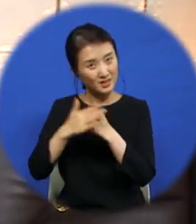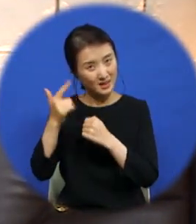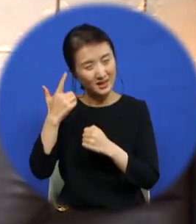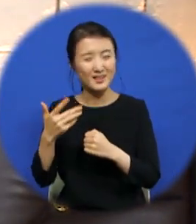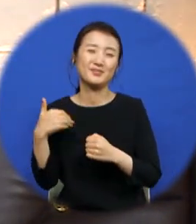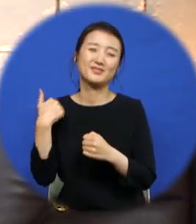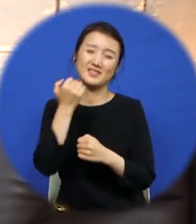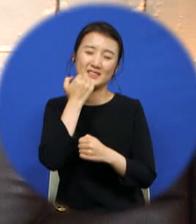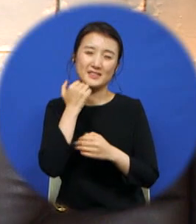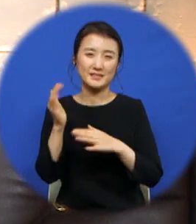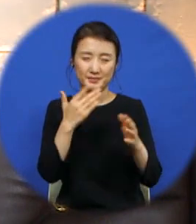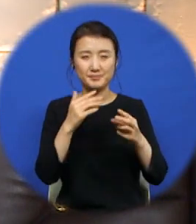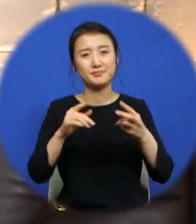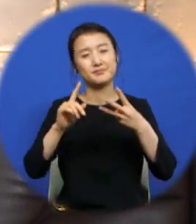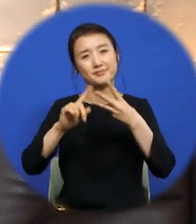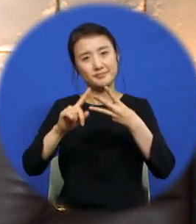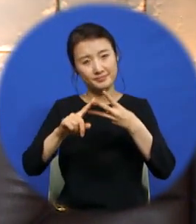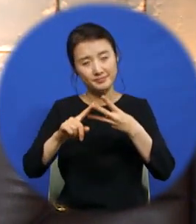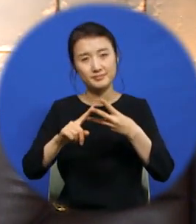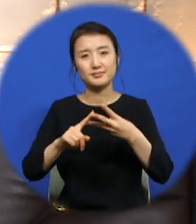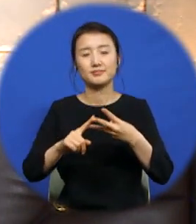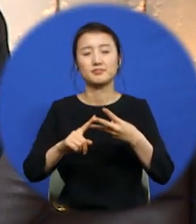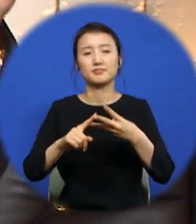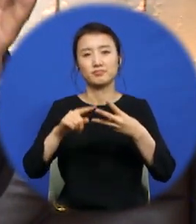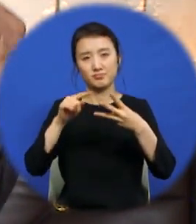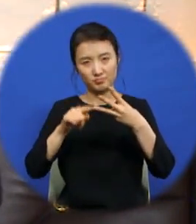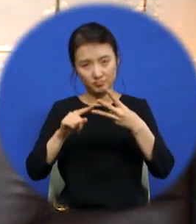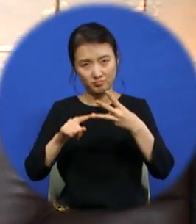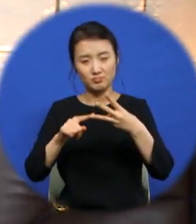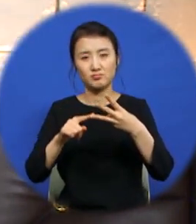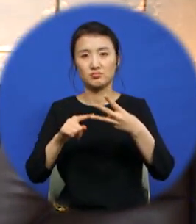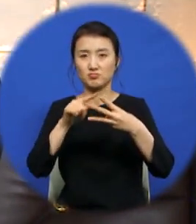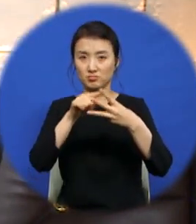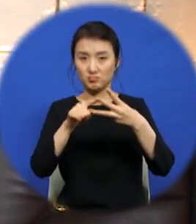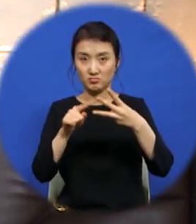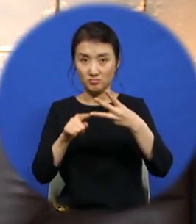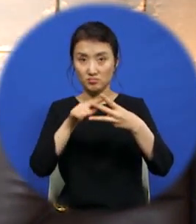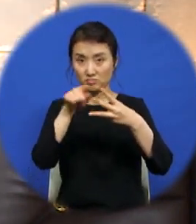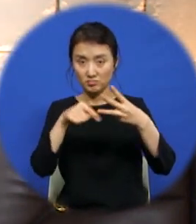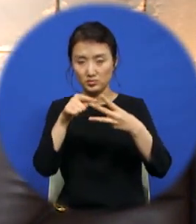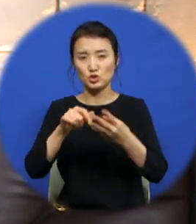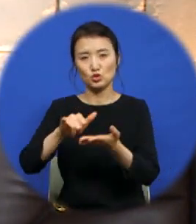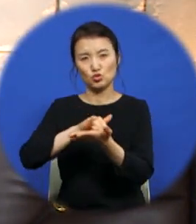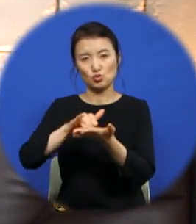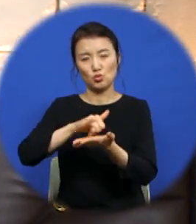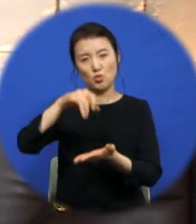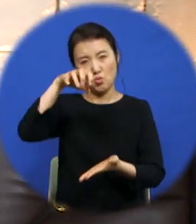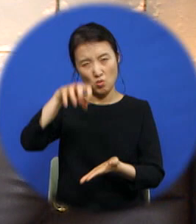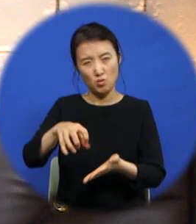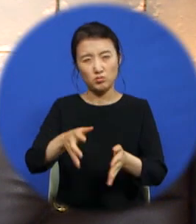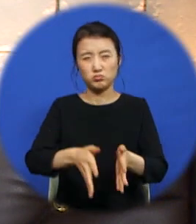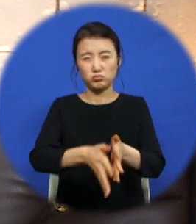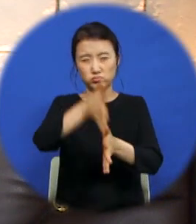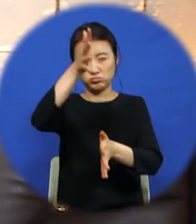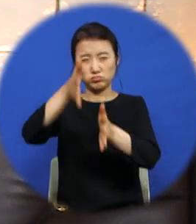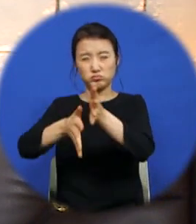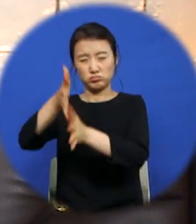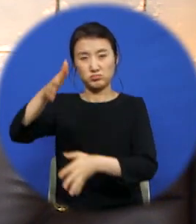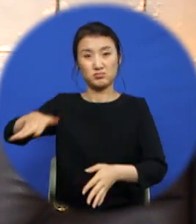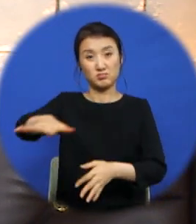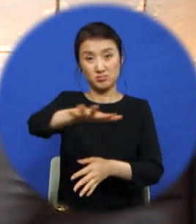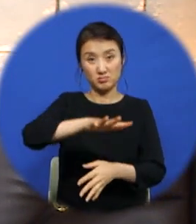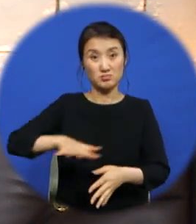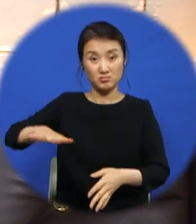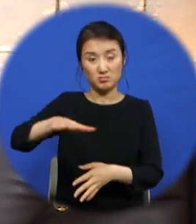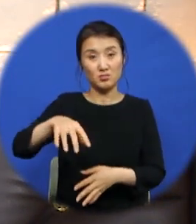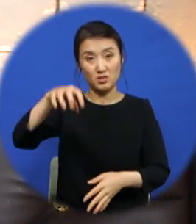라는 그런 회사가 이름들은 뉴욕에 가면 맨하탄 있고 맨하탄 중심부의 금융가 가 모인 것을 월스트리트 라고 다 죽어